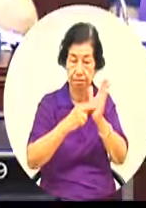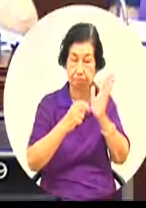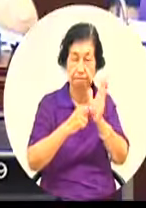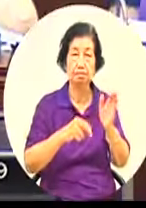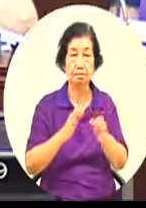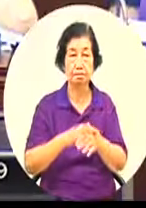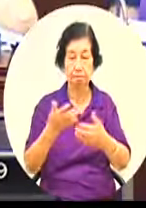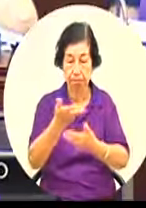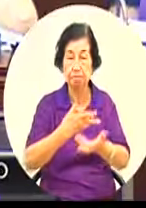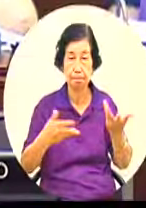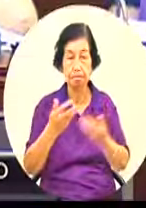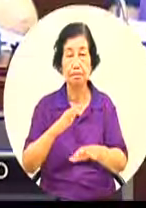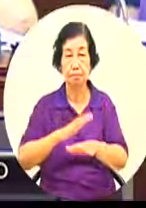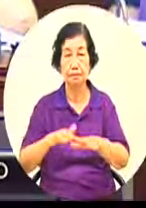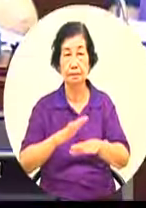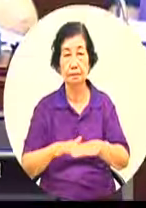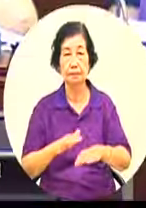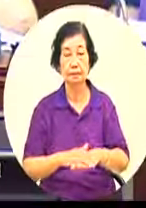通。